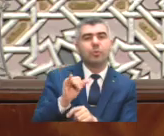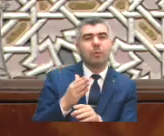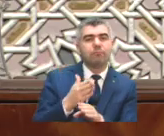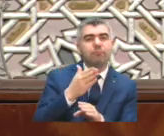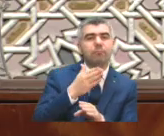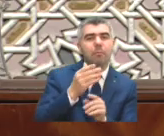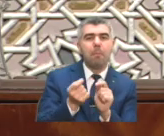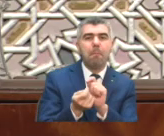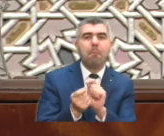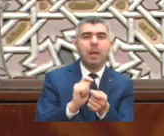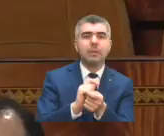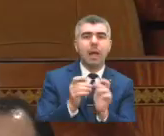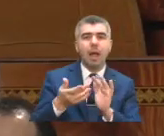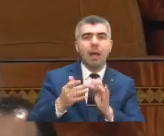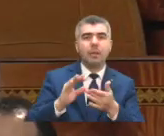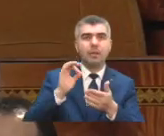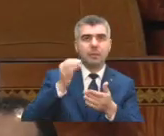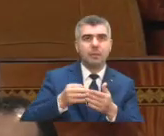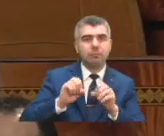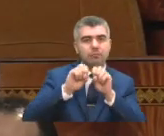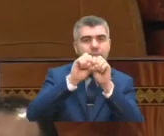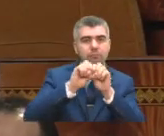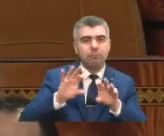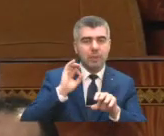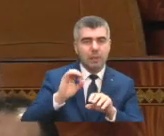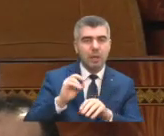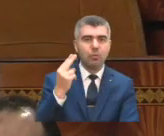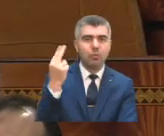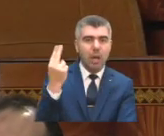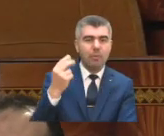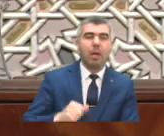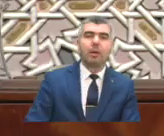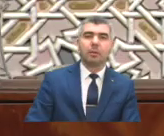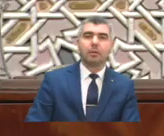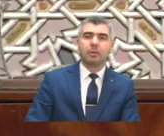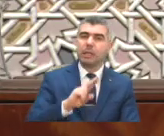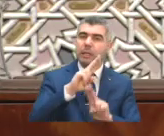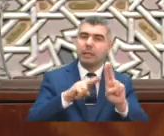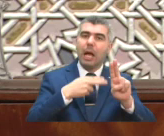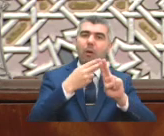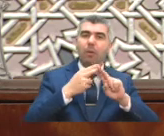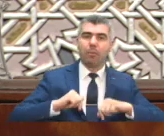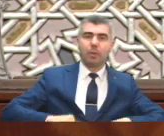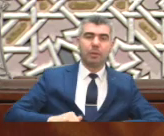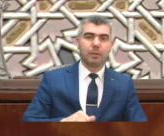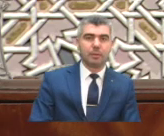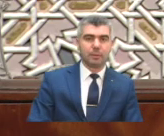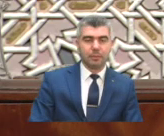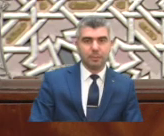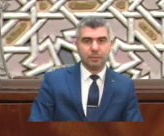التحول الرقمي في قطاع التعليم العالي والبحث العلمي والابتكار. شكرا. جواب السيد الوزير.